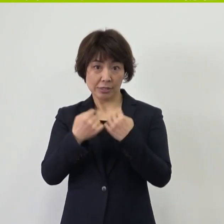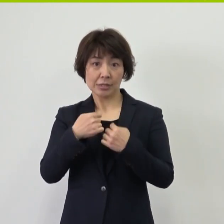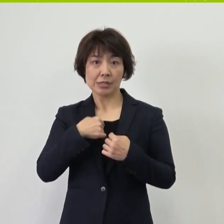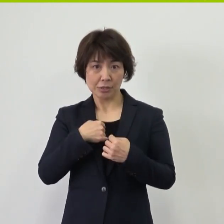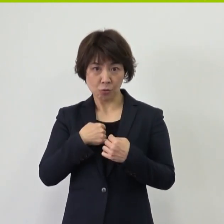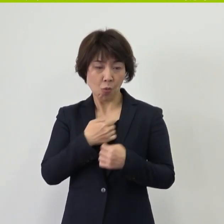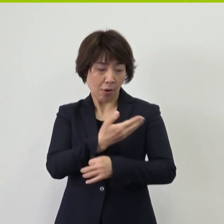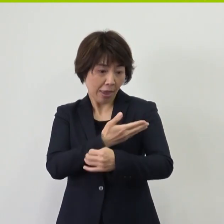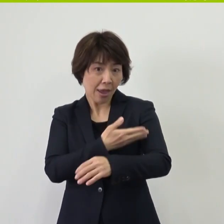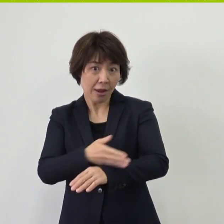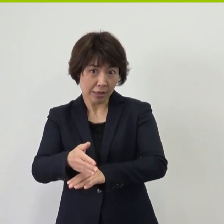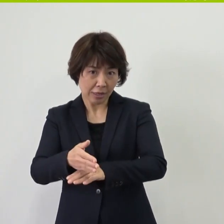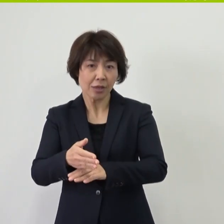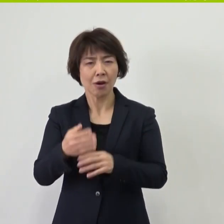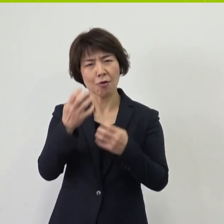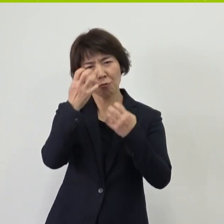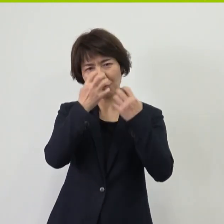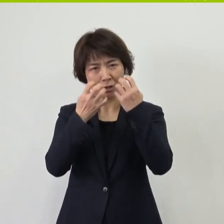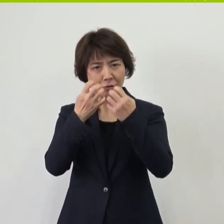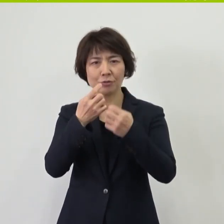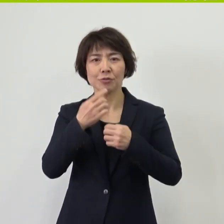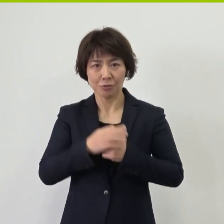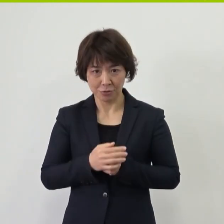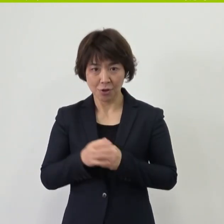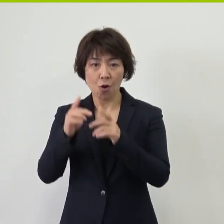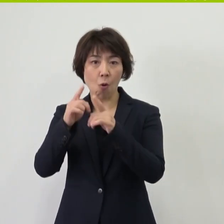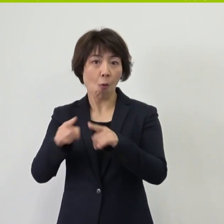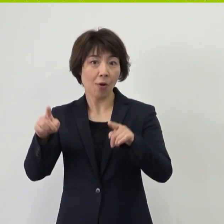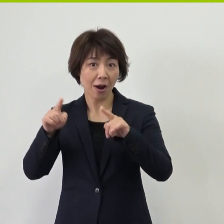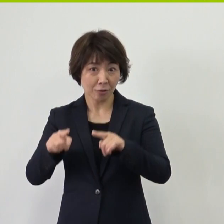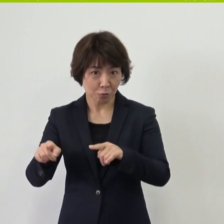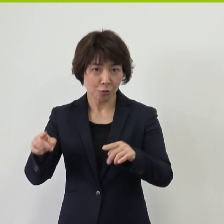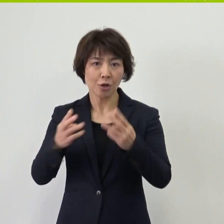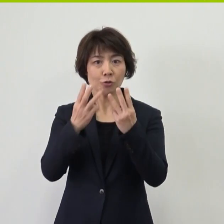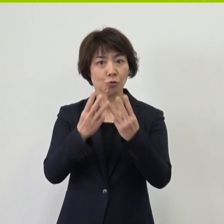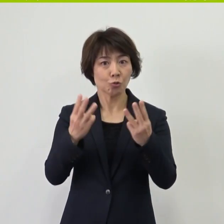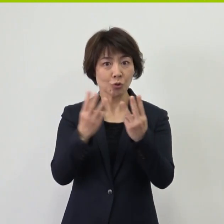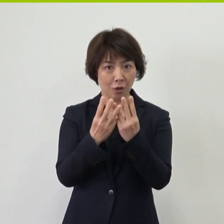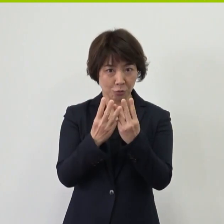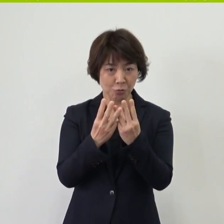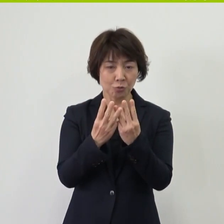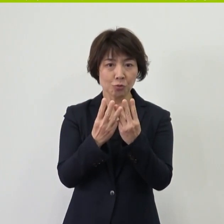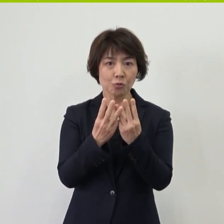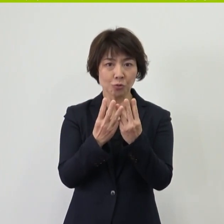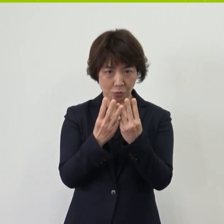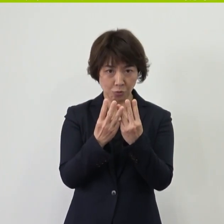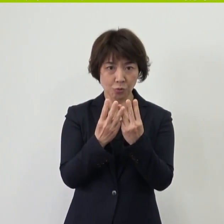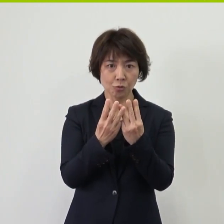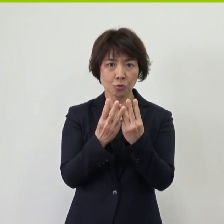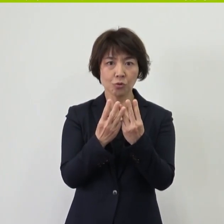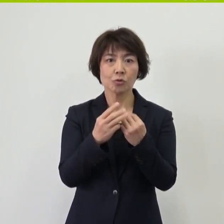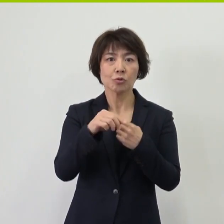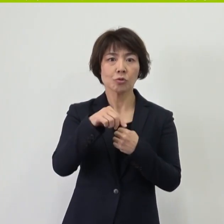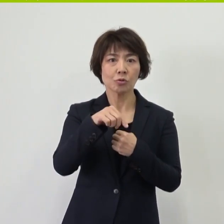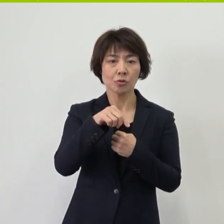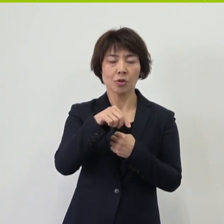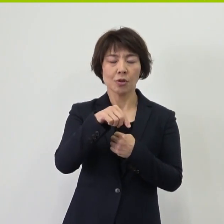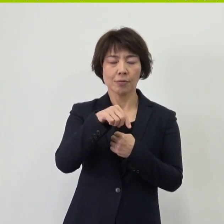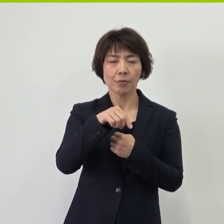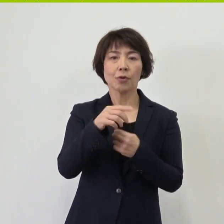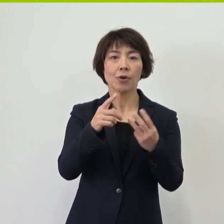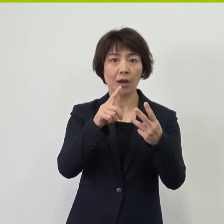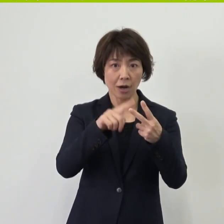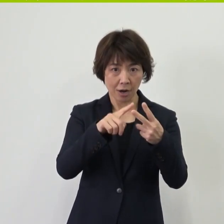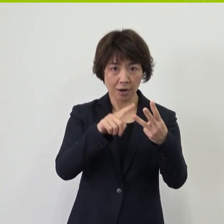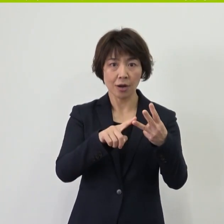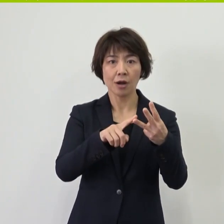が、ちょっと経歴が複雑なんですけれども、音楽、数学、それからここではアーツステムと言